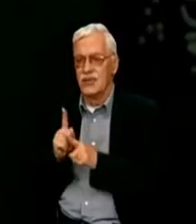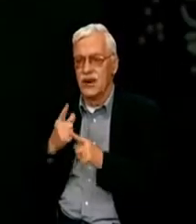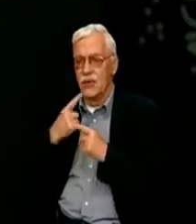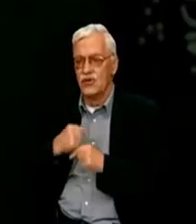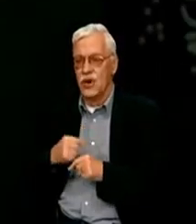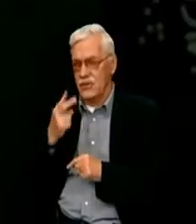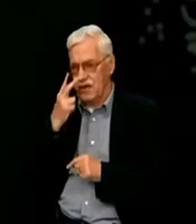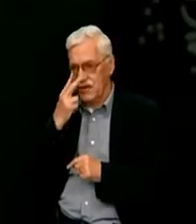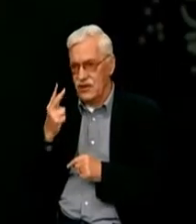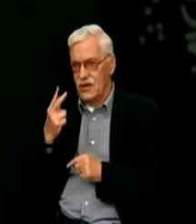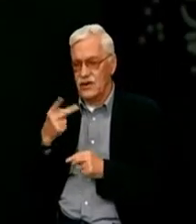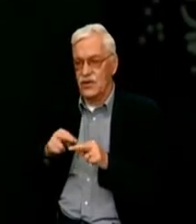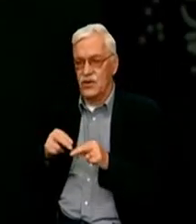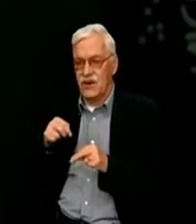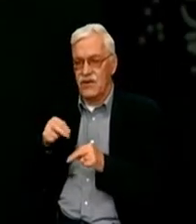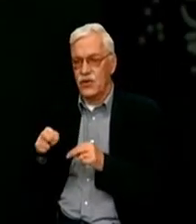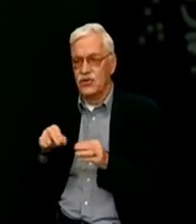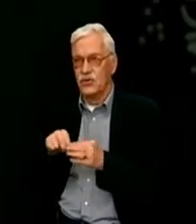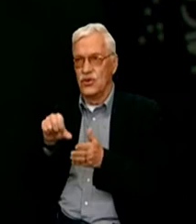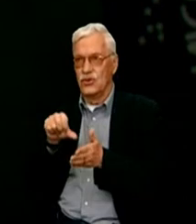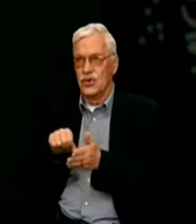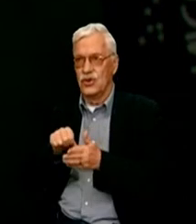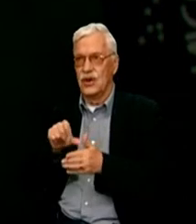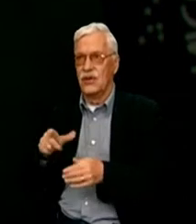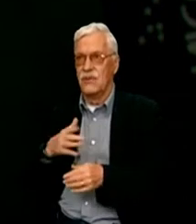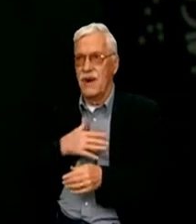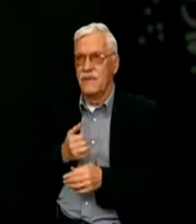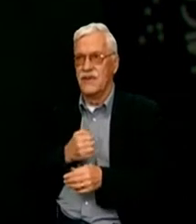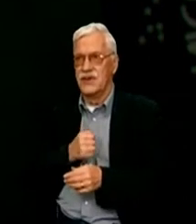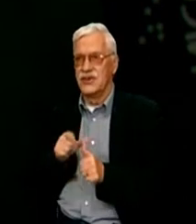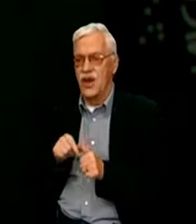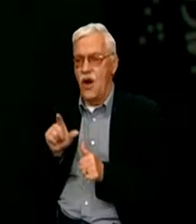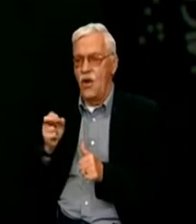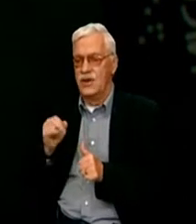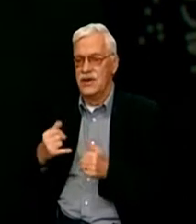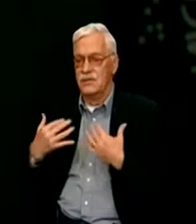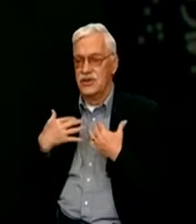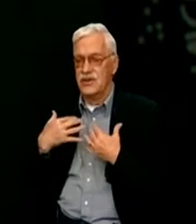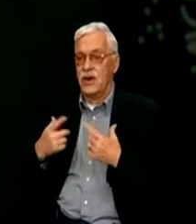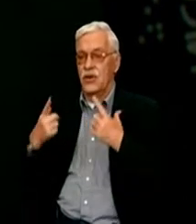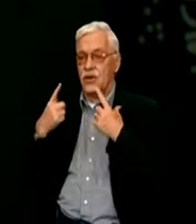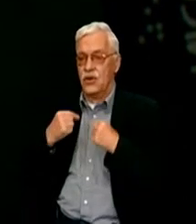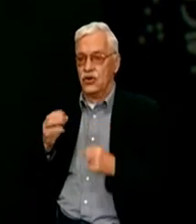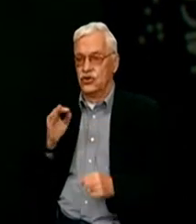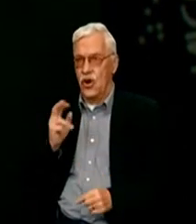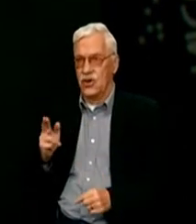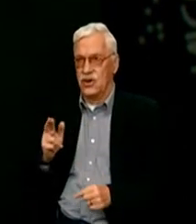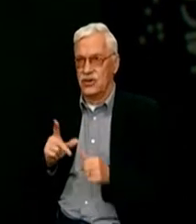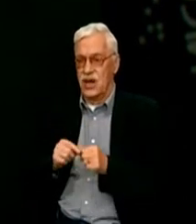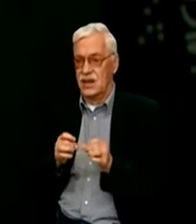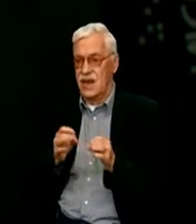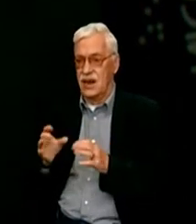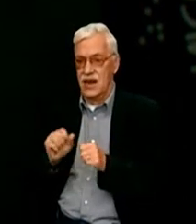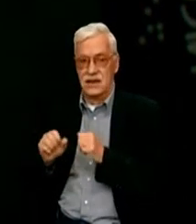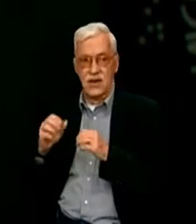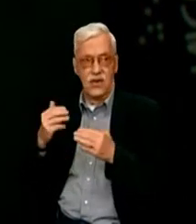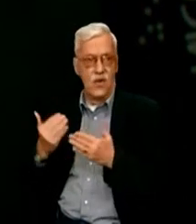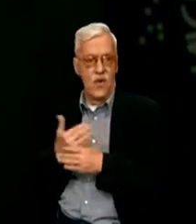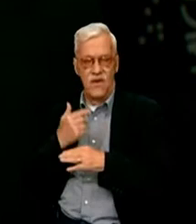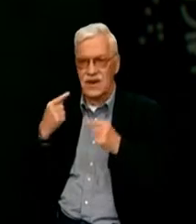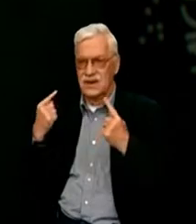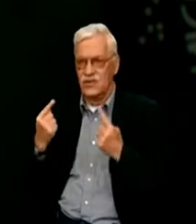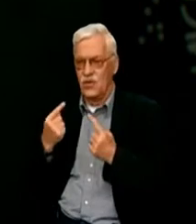które wchodzą do środka, to mam takie wrażenie, że oni przeżywają taki szok, że nagle, ojej, jest nowa